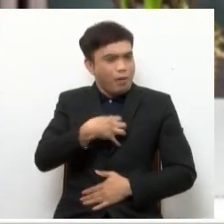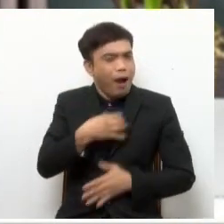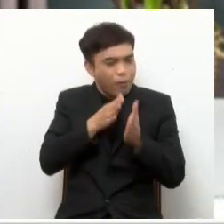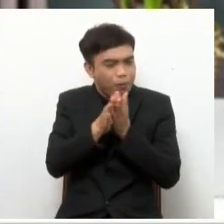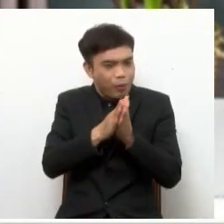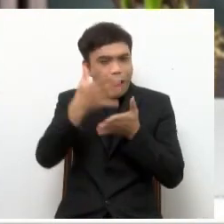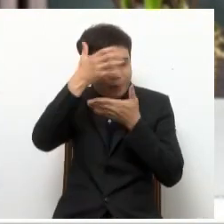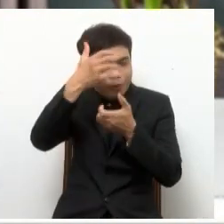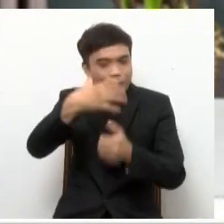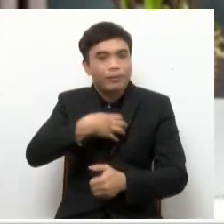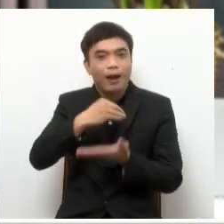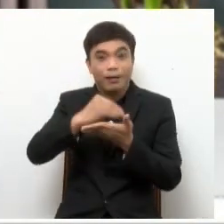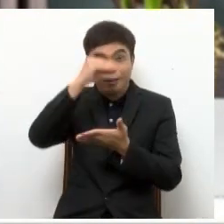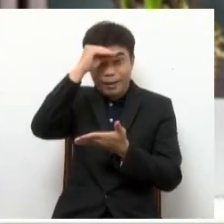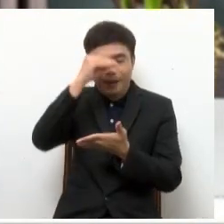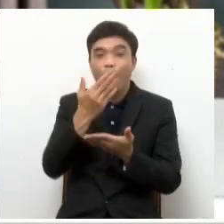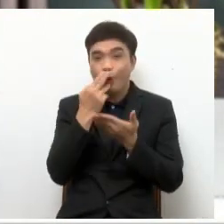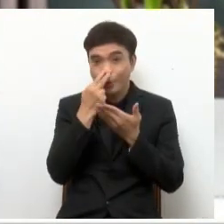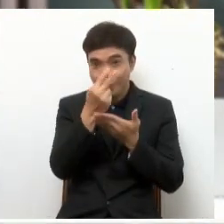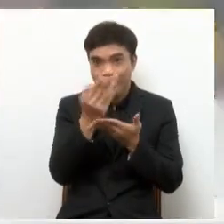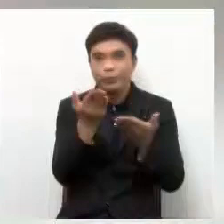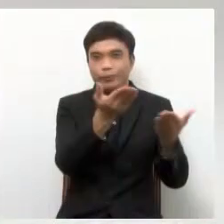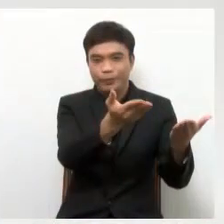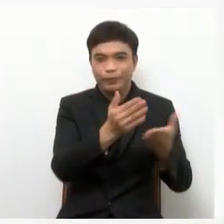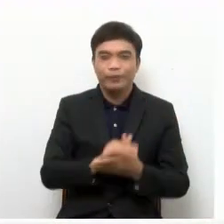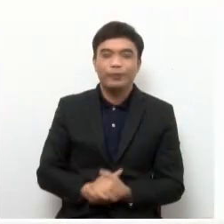รู้ต่อไปติดตามรับชมกันค่ะ